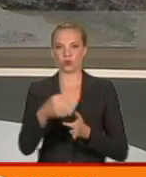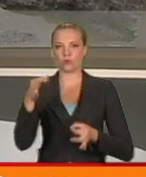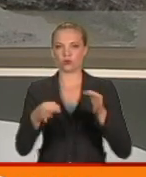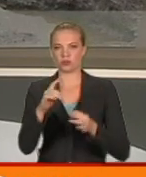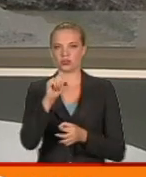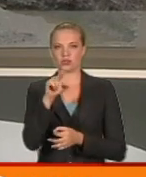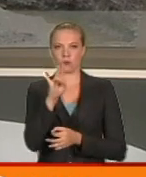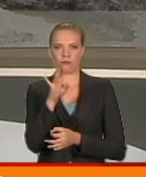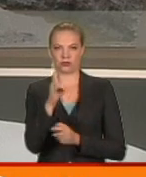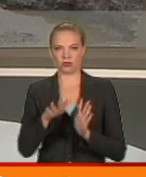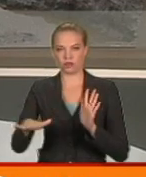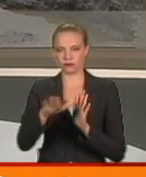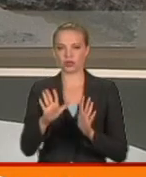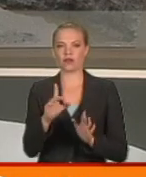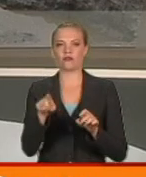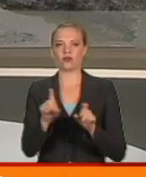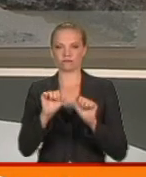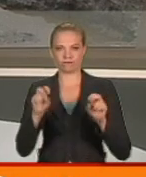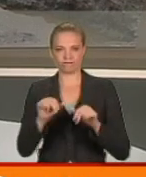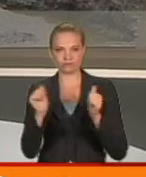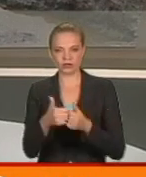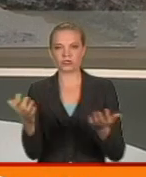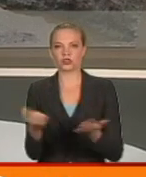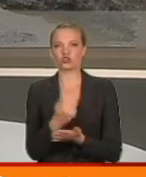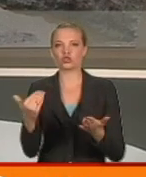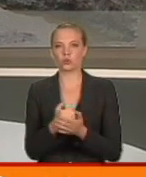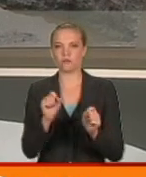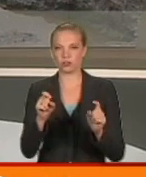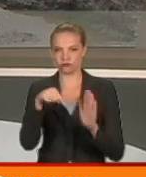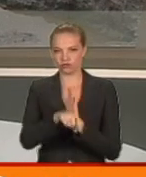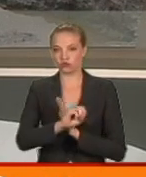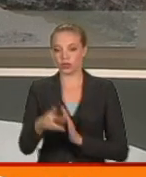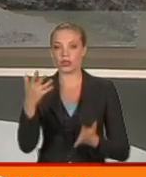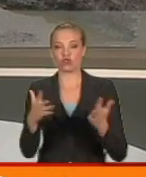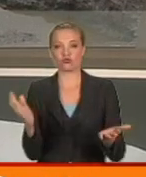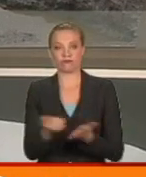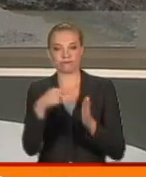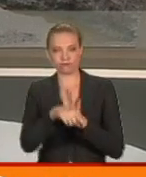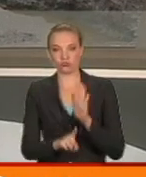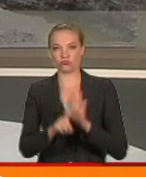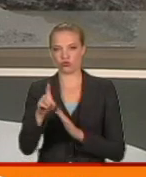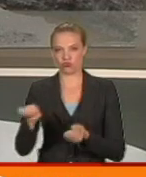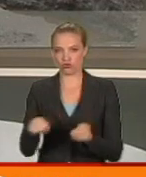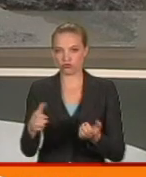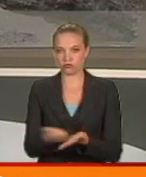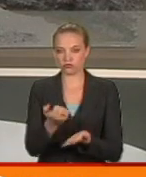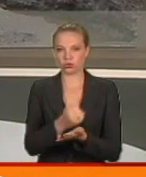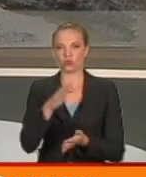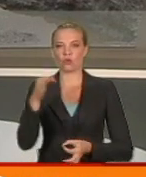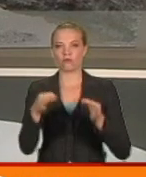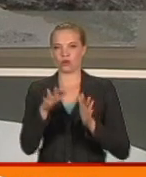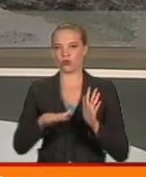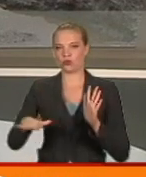природного заповідника. В охоронній зоні начебто знайшли нові поклади. Якщо ж дістануться туди і почнуть рити, то природний об'єкт,